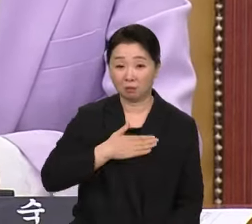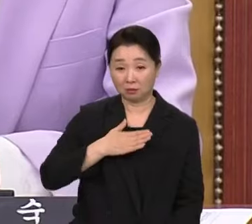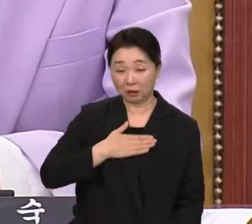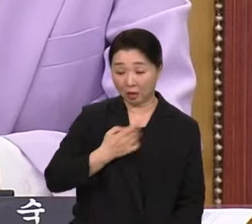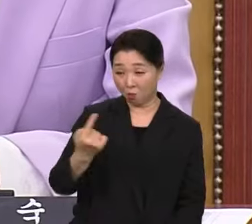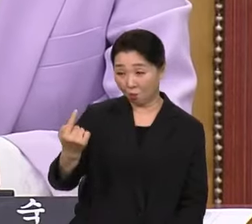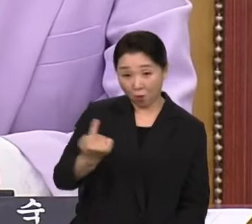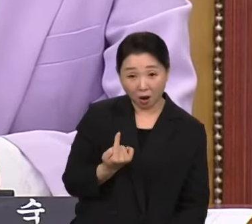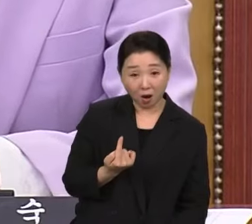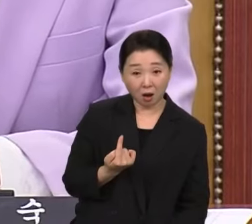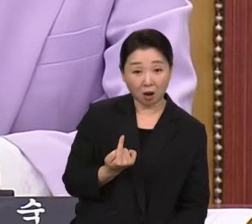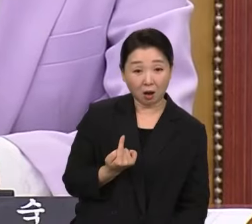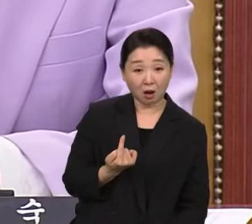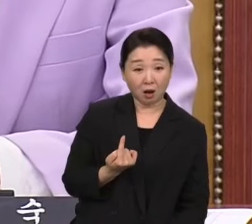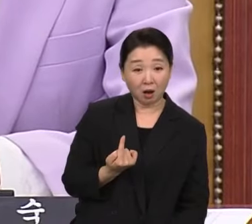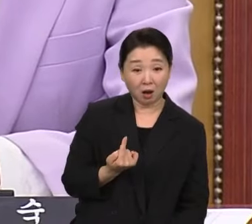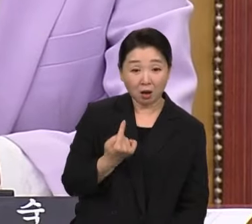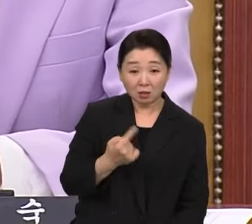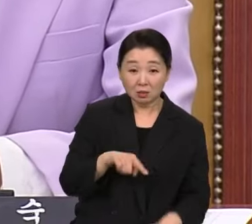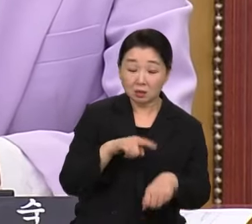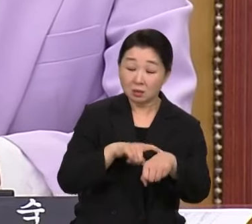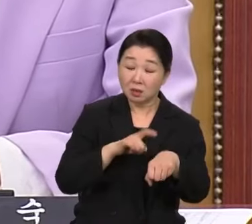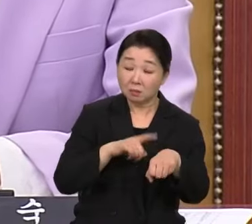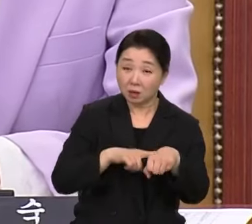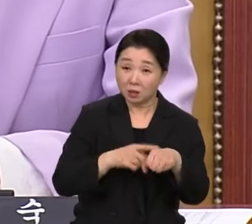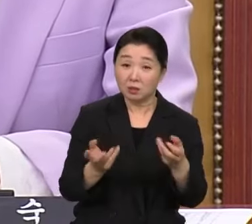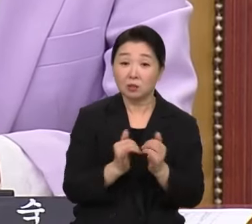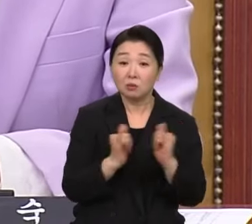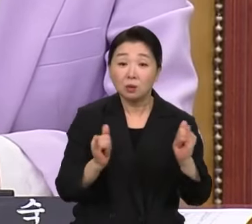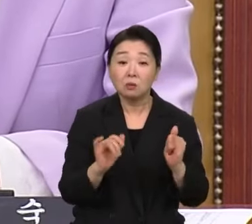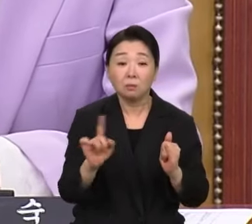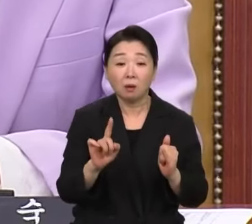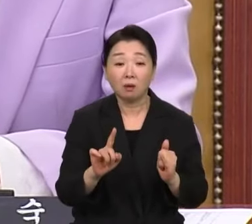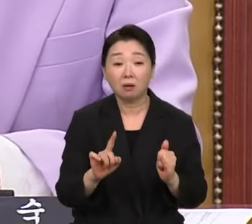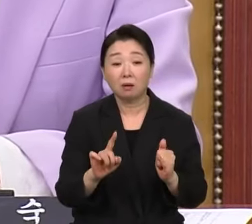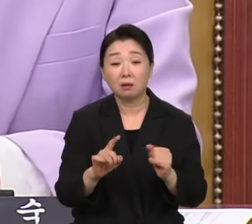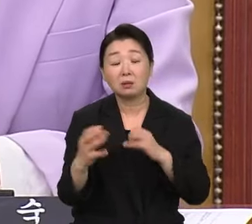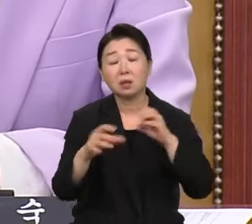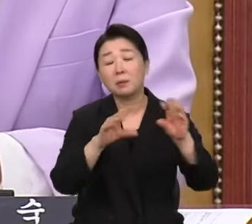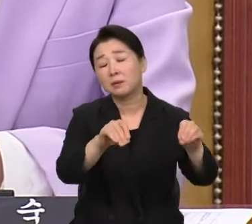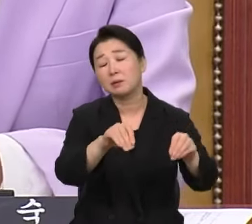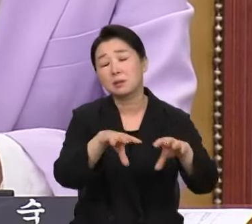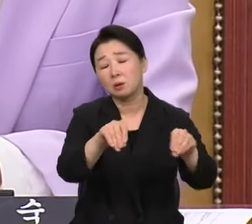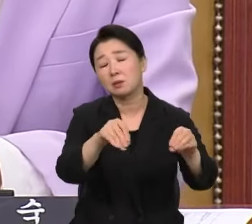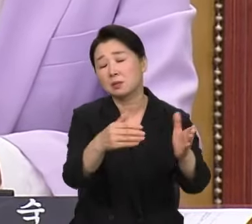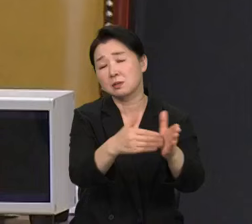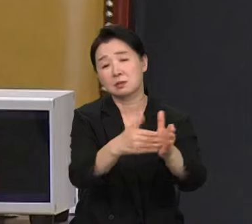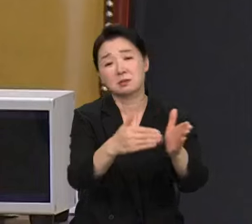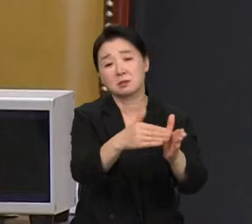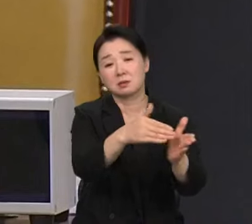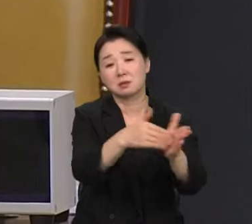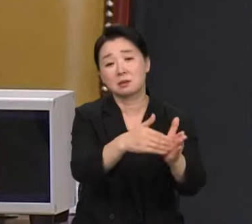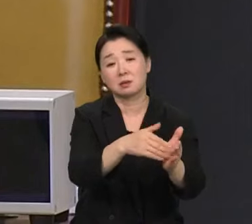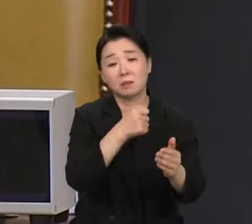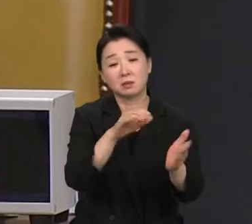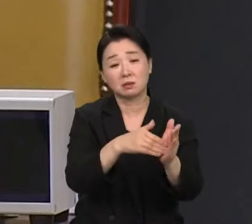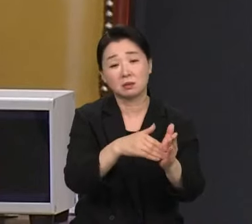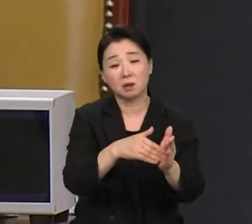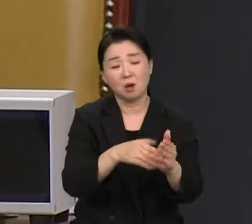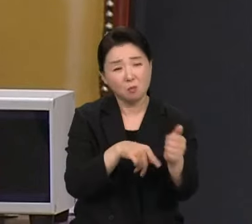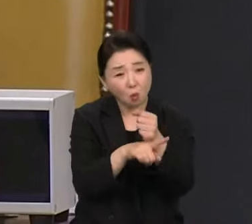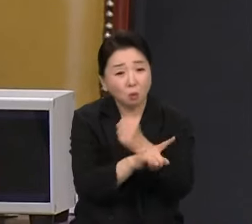나오면 최소한 그 시간만이라도 직원들을 아니 그 답변 정지하세요. 저 마이크 끄세요. 고문이라는